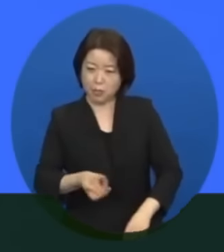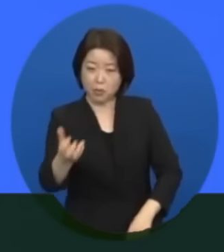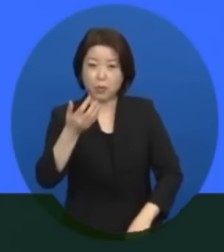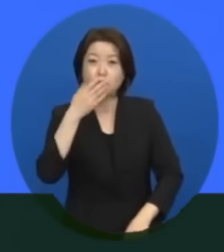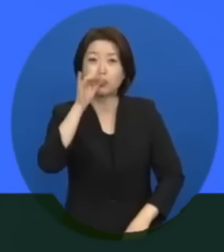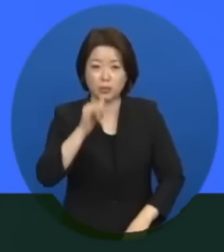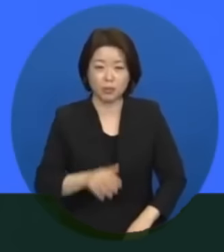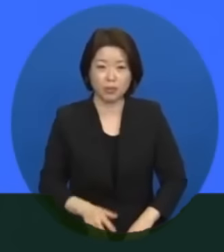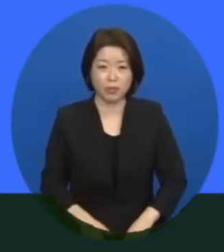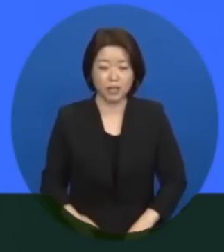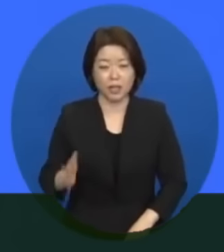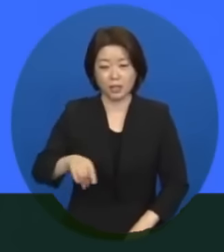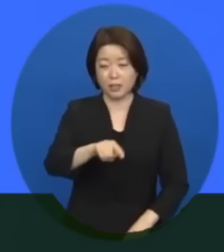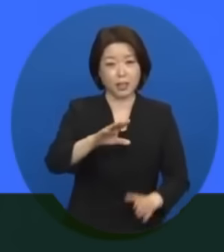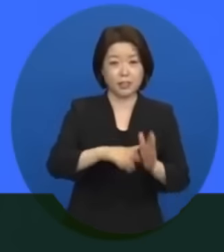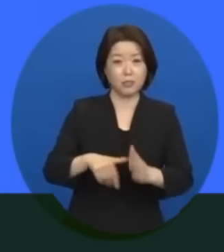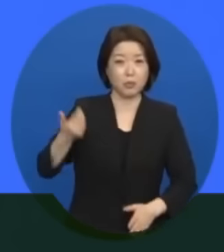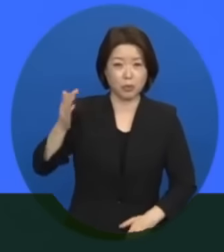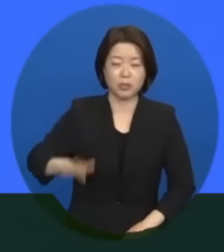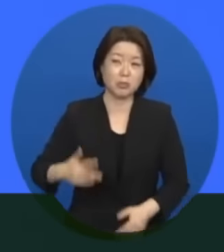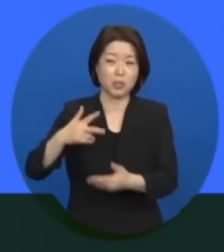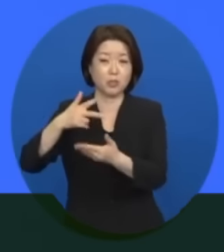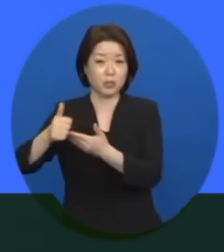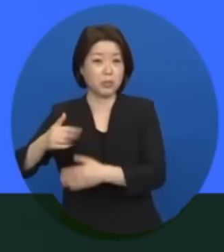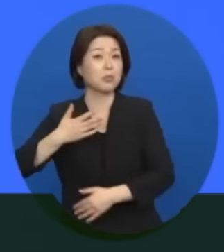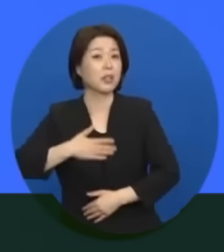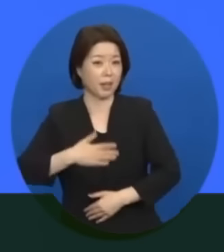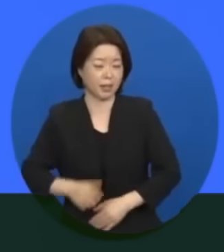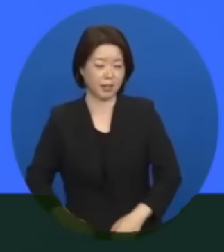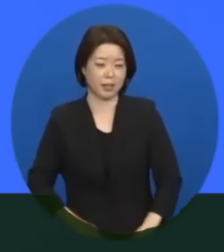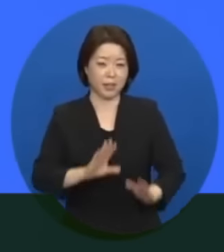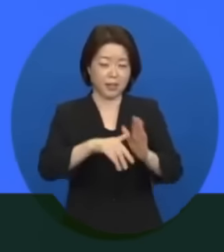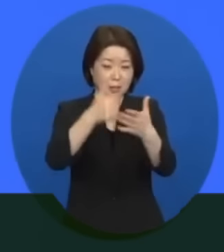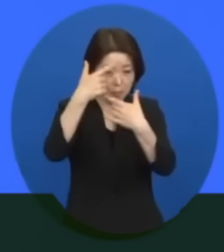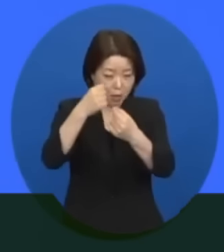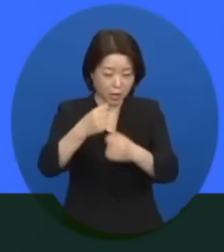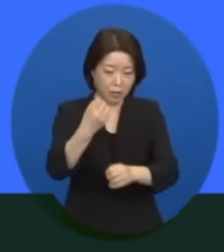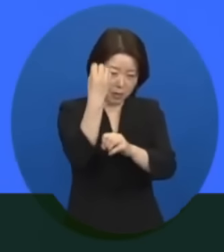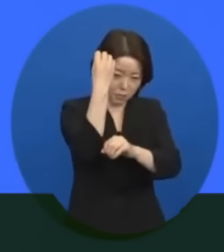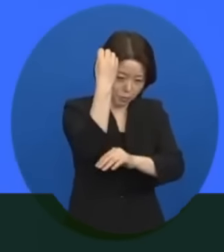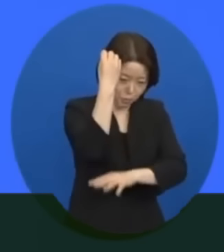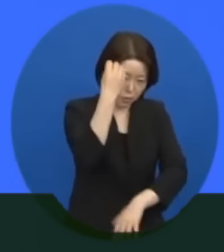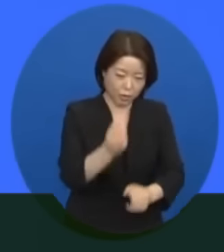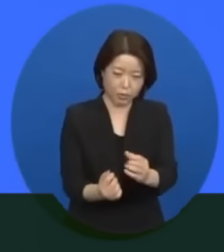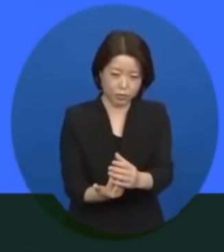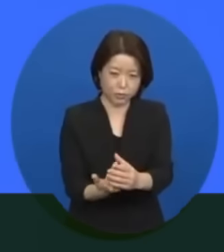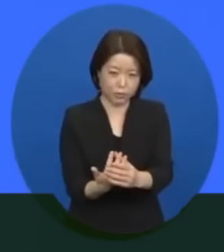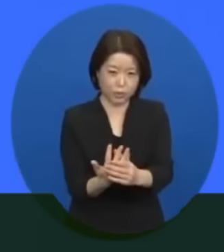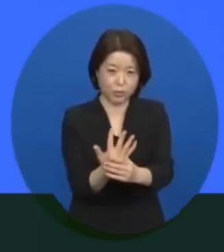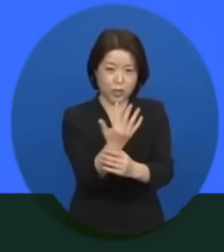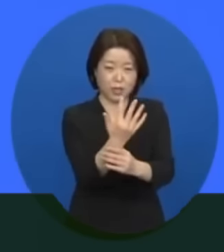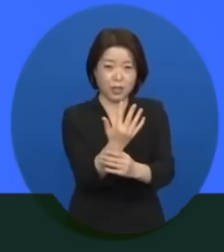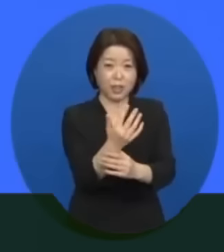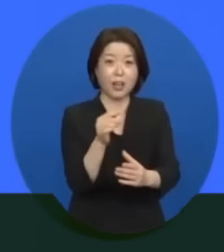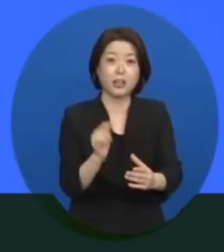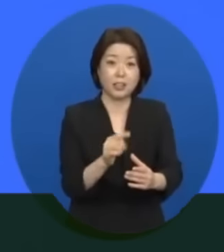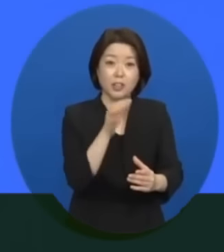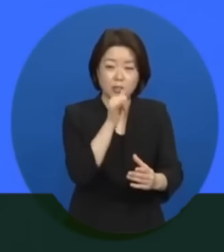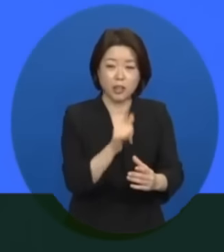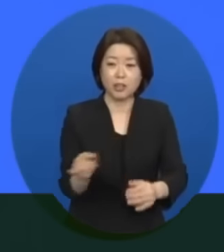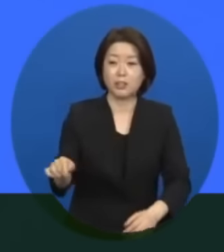몰라요 근데 주님께서는 아시잖아요 그고 때가 면 뿌리가 내려지고 싹이 나게 됩니다 바로이 루다가 그런 경우예요